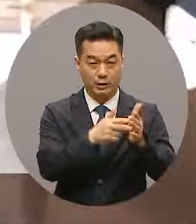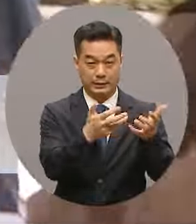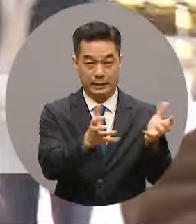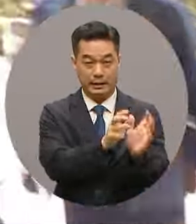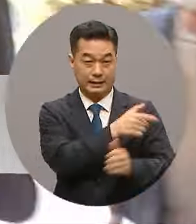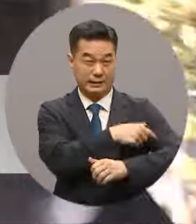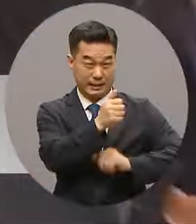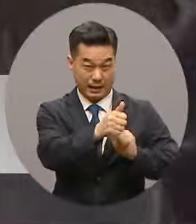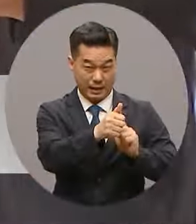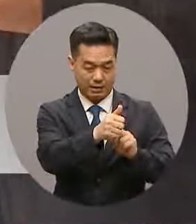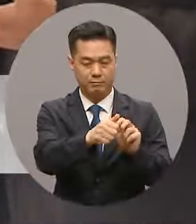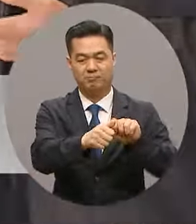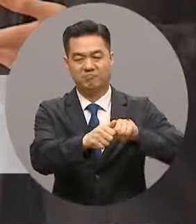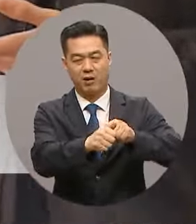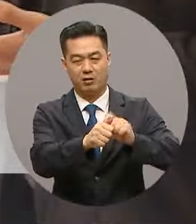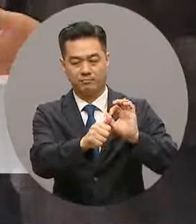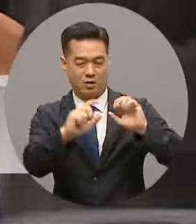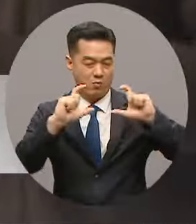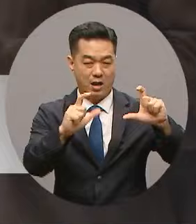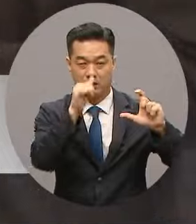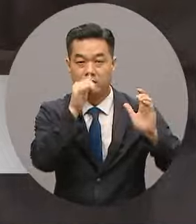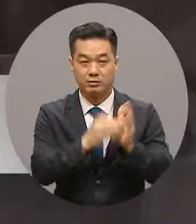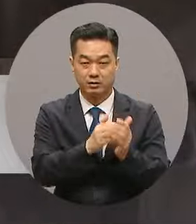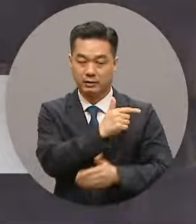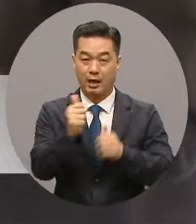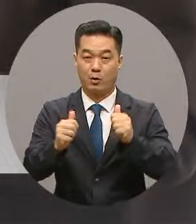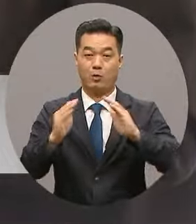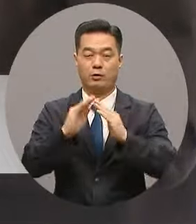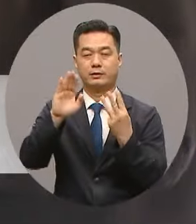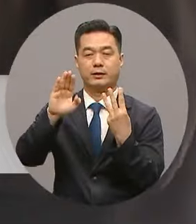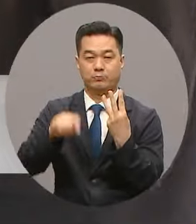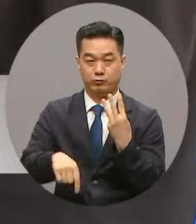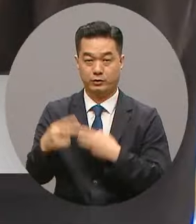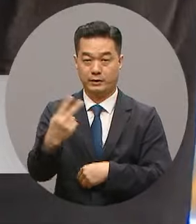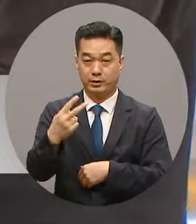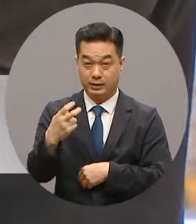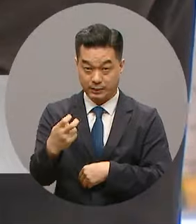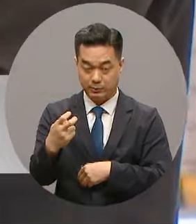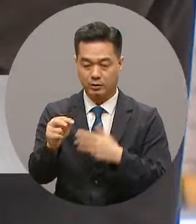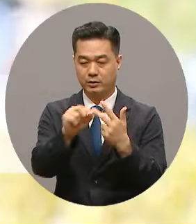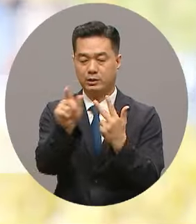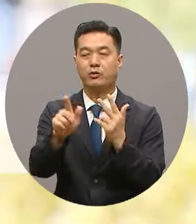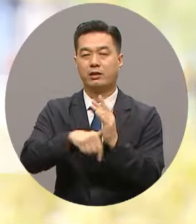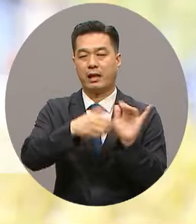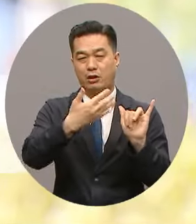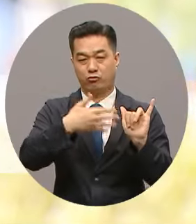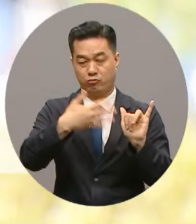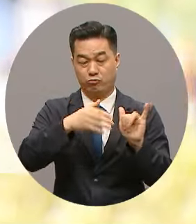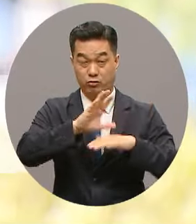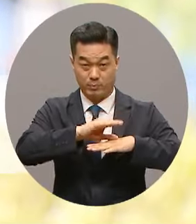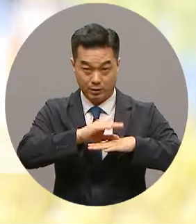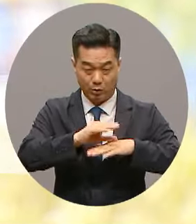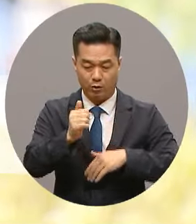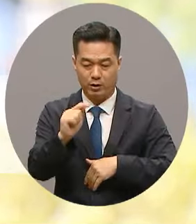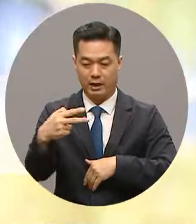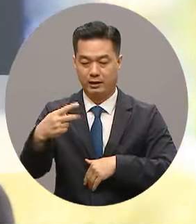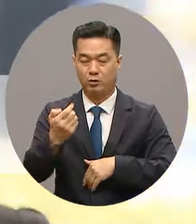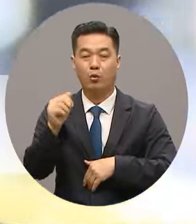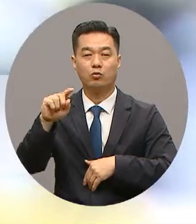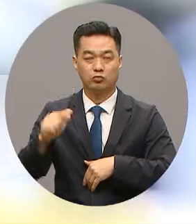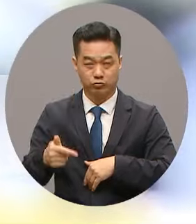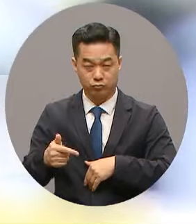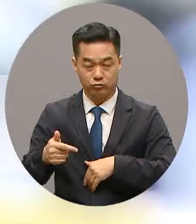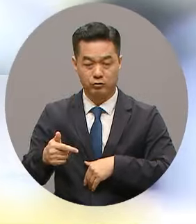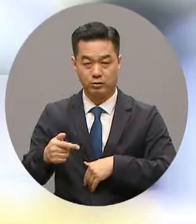벌금형을 확정했습니다 대법원 산부는 지난 2020년 7월 유튜브 방송에서 한동은 반부패 강력